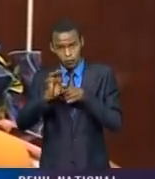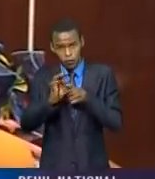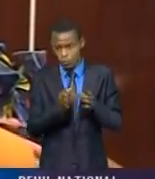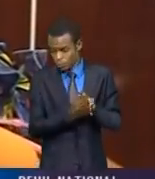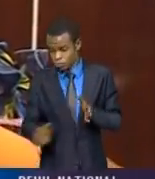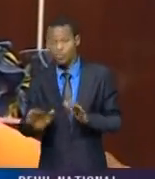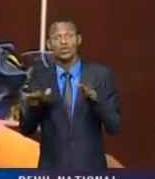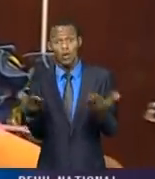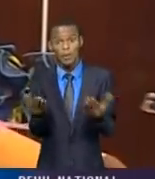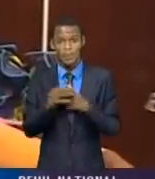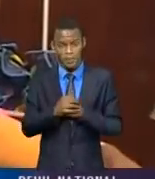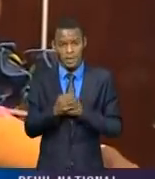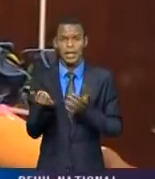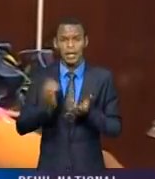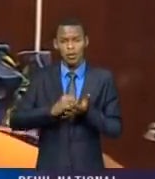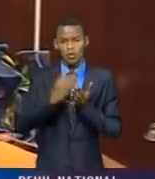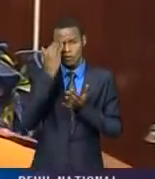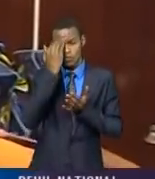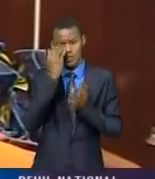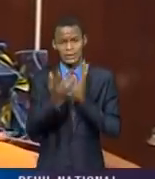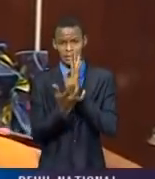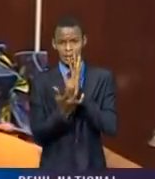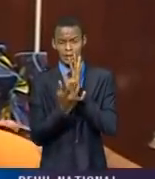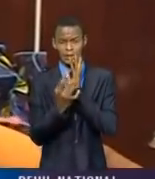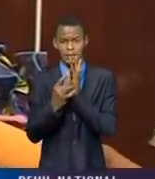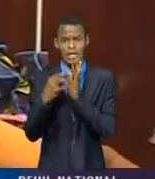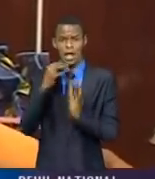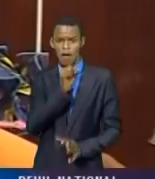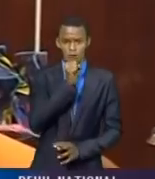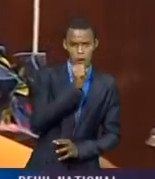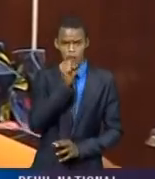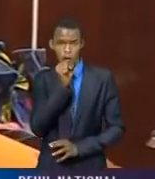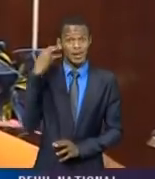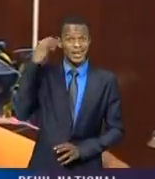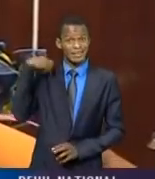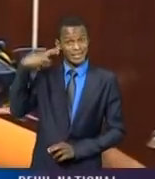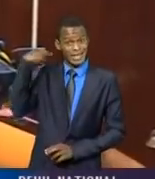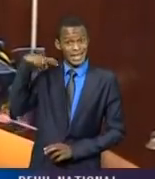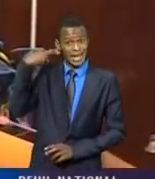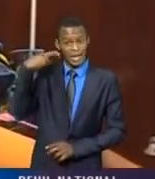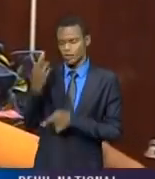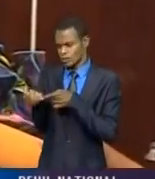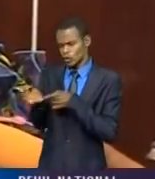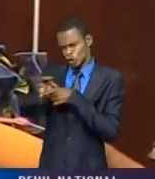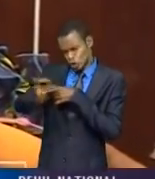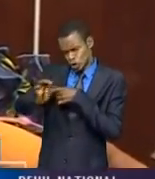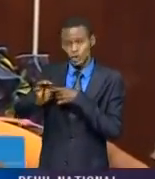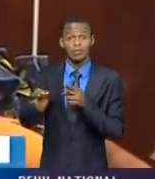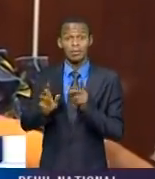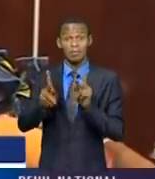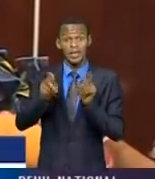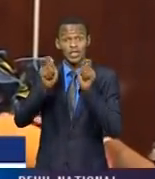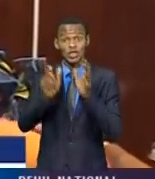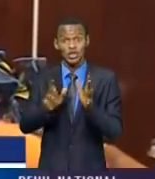les gens donc une formation sur les techniques radiophoniques pour essayer de remonter un peu les la capacité capacité de nos journalistes